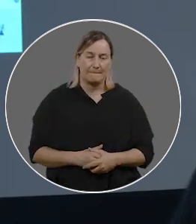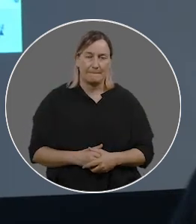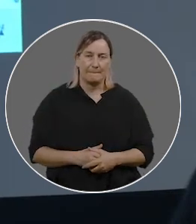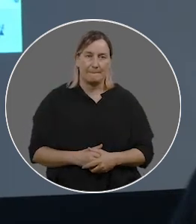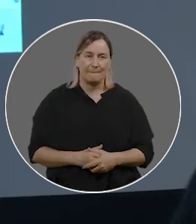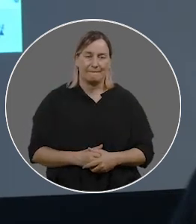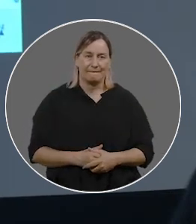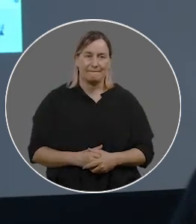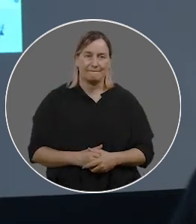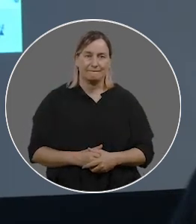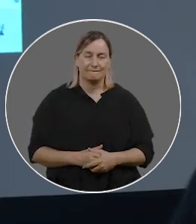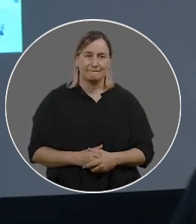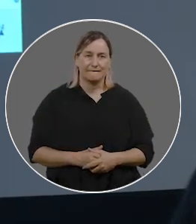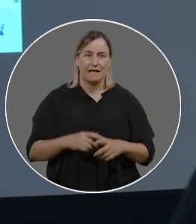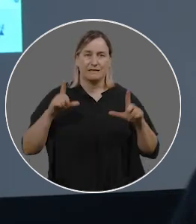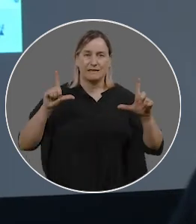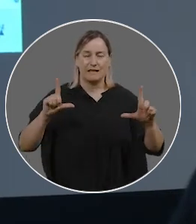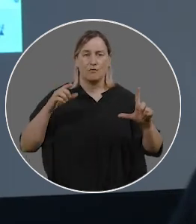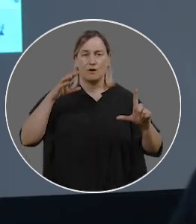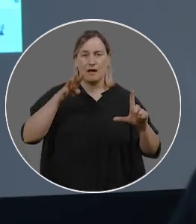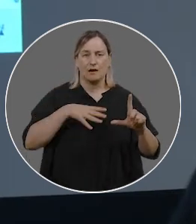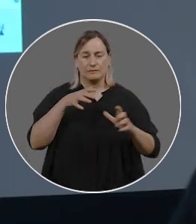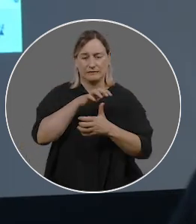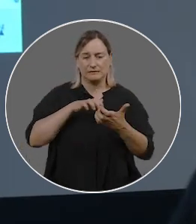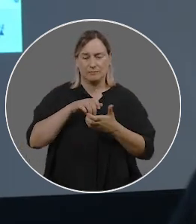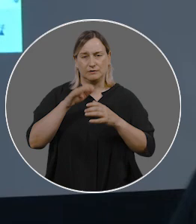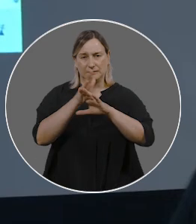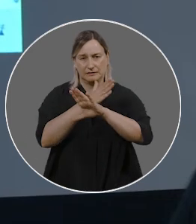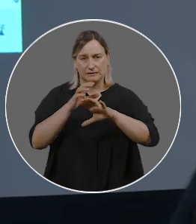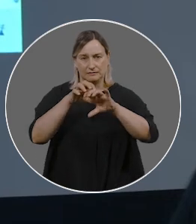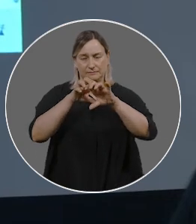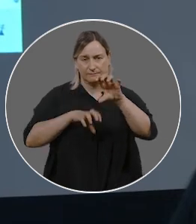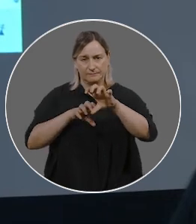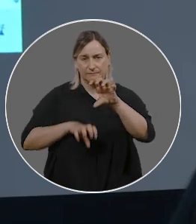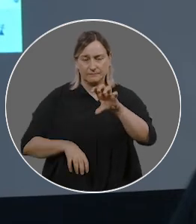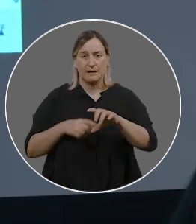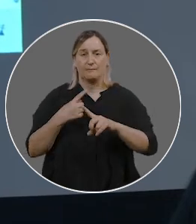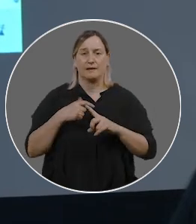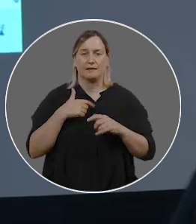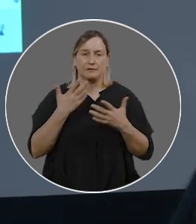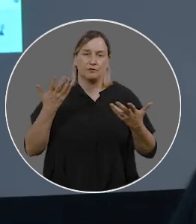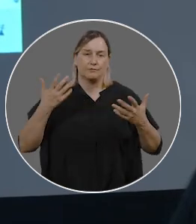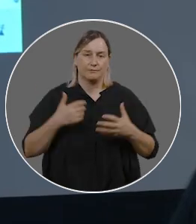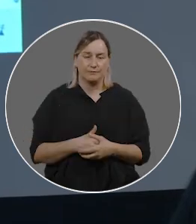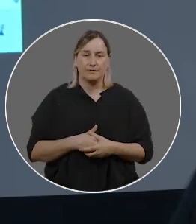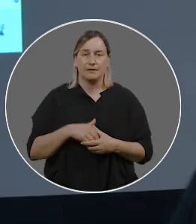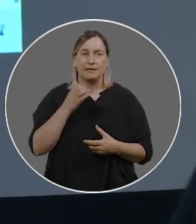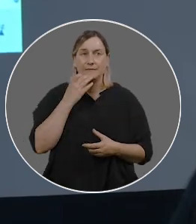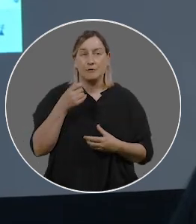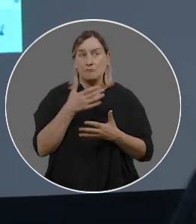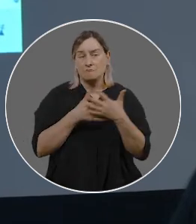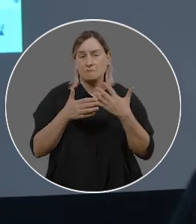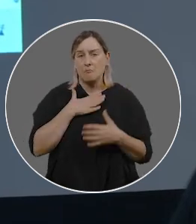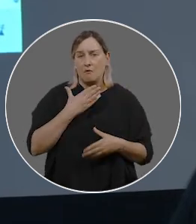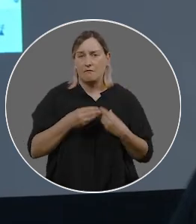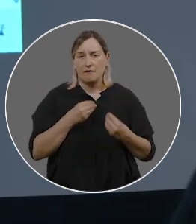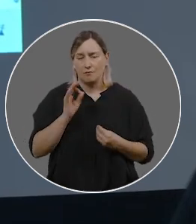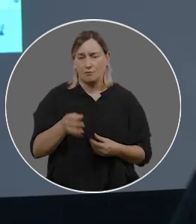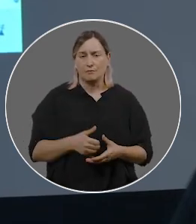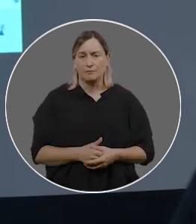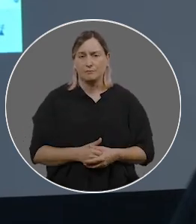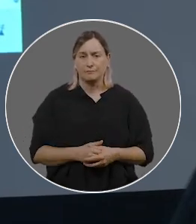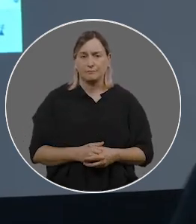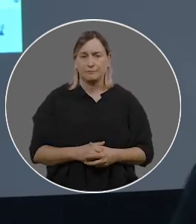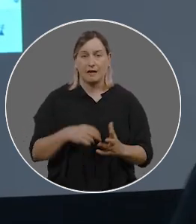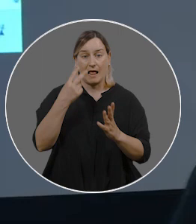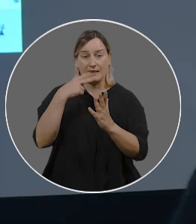taules. Això quan hi ha taules complexes, perquè això ja... Però combinat-ho pots fer-ho. I el lector de